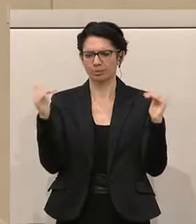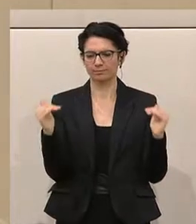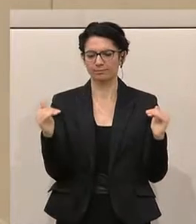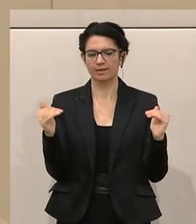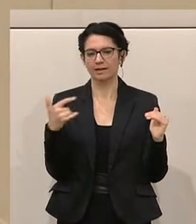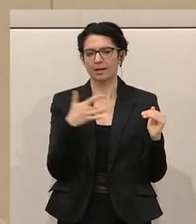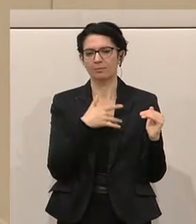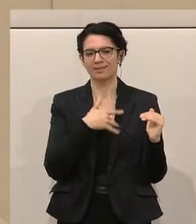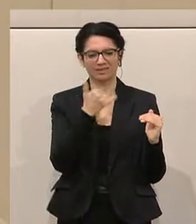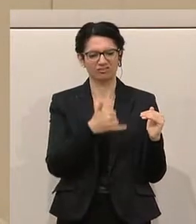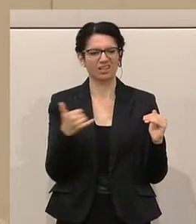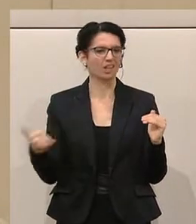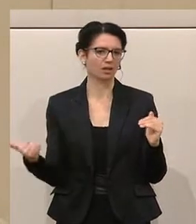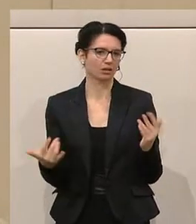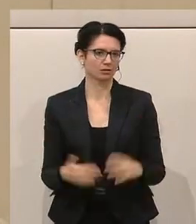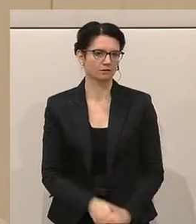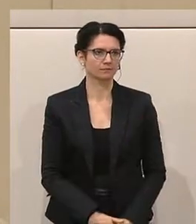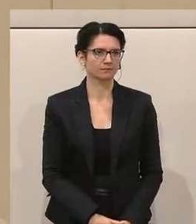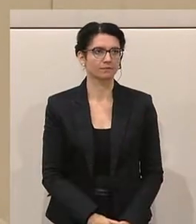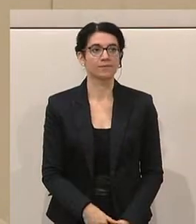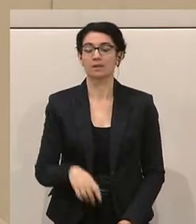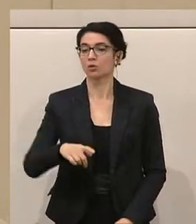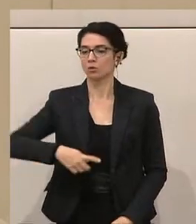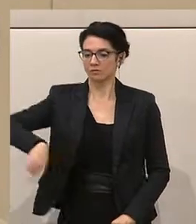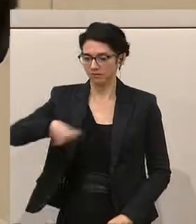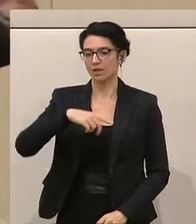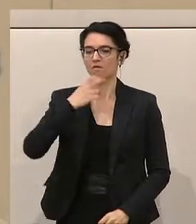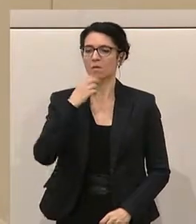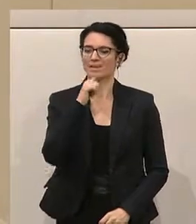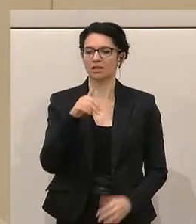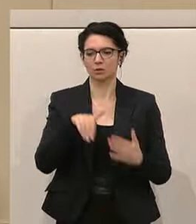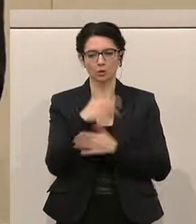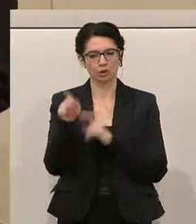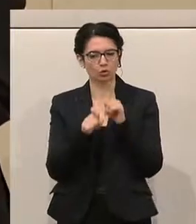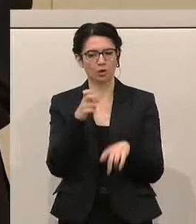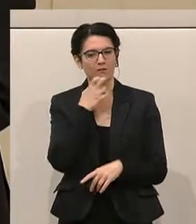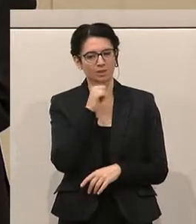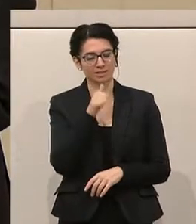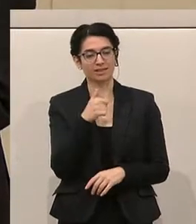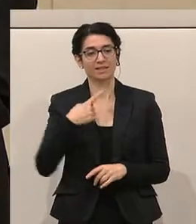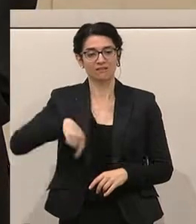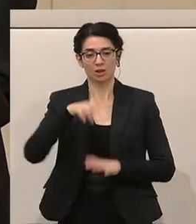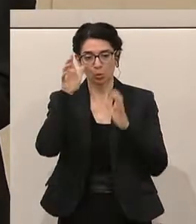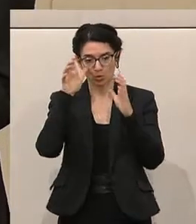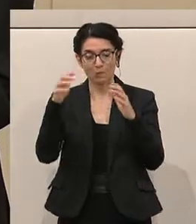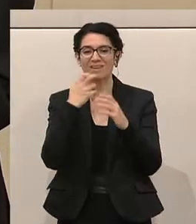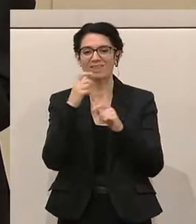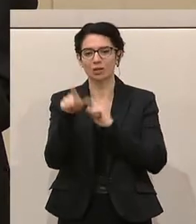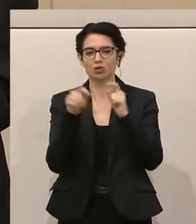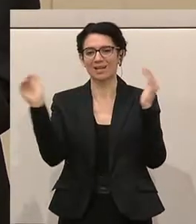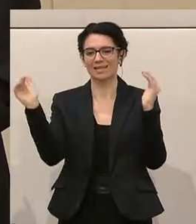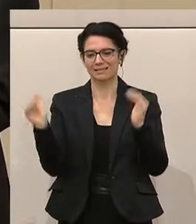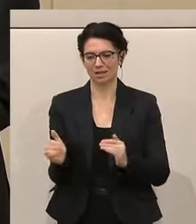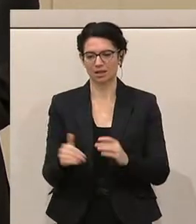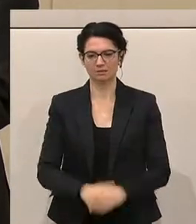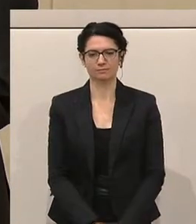dann betrifft es wieder jeden von uns. Wir wollen das nicht, wir wollen keine neuen Steuern. Wir von der ÖVP wollen die Steuern senken, meine Damen